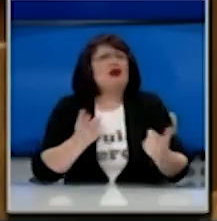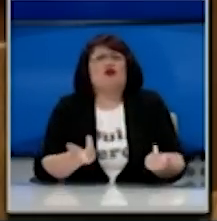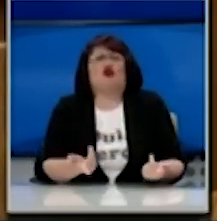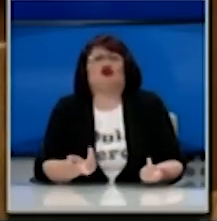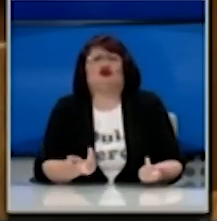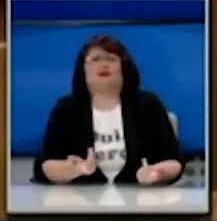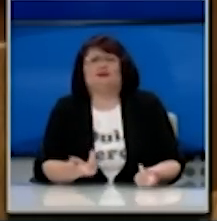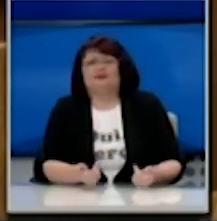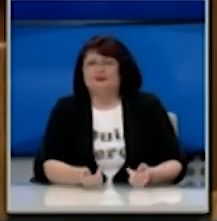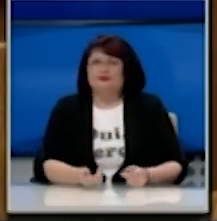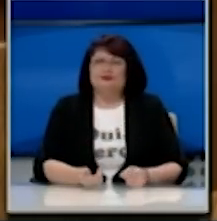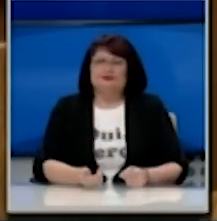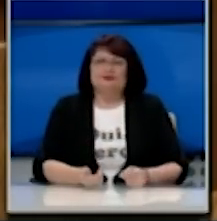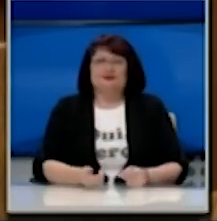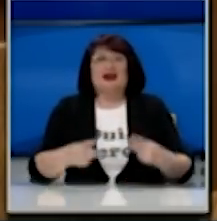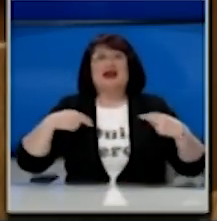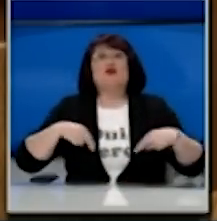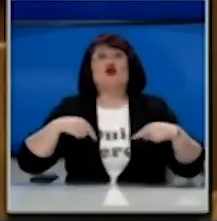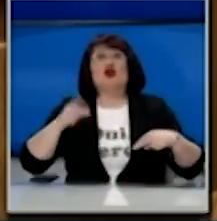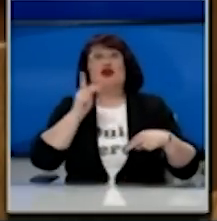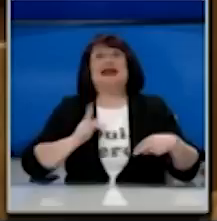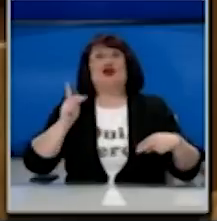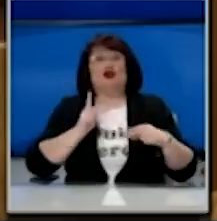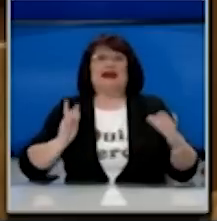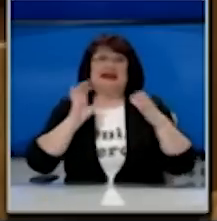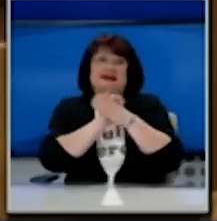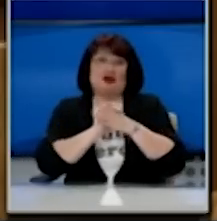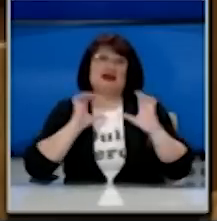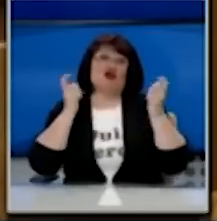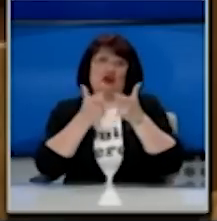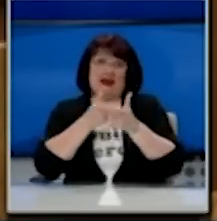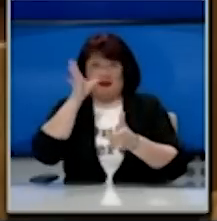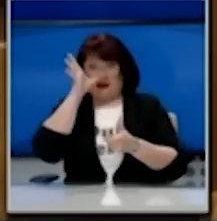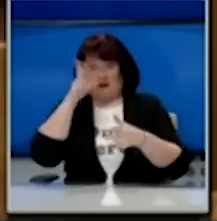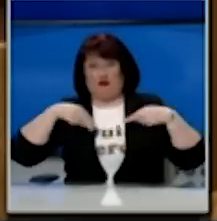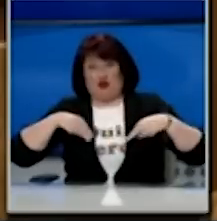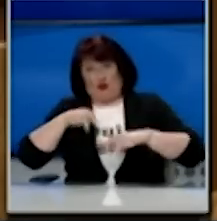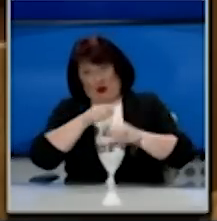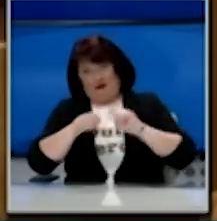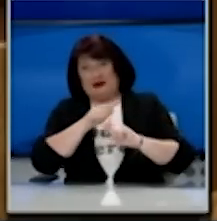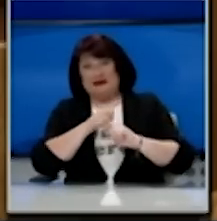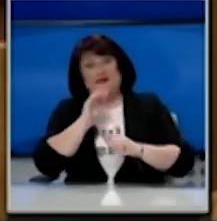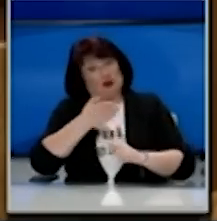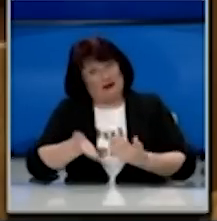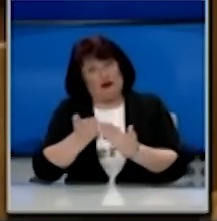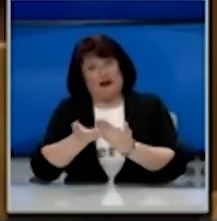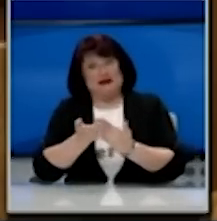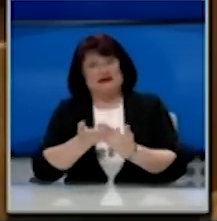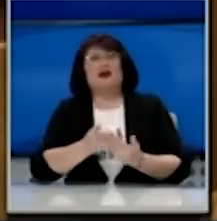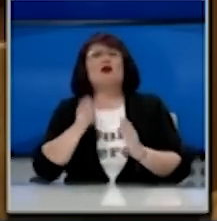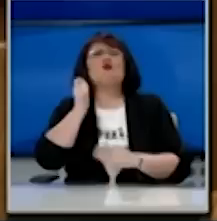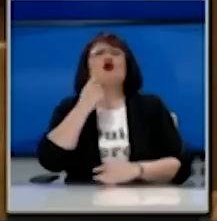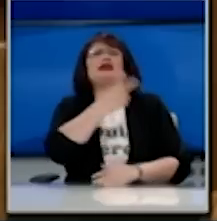με τη συγκρότηση του Υπουργείου Κοινωνικής Συνοχής και Οικογένειας, όταν με την αντιλαϊκή πολιτική